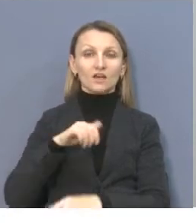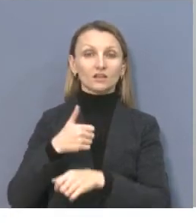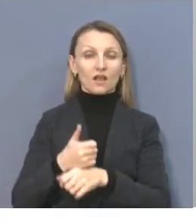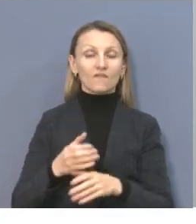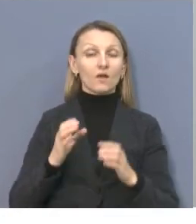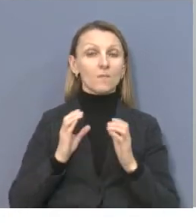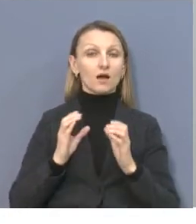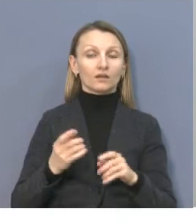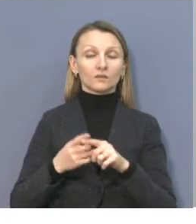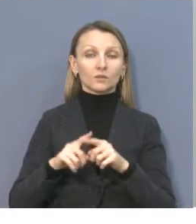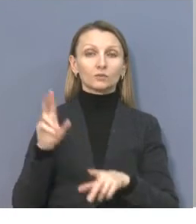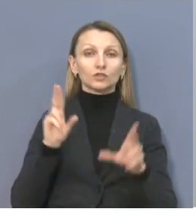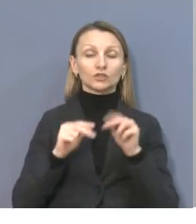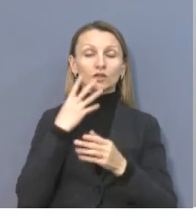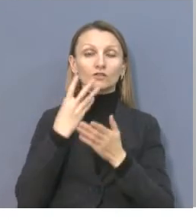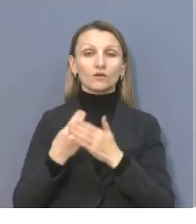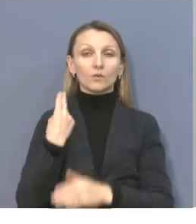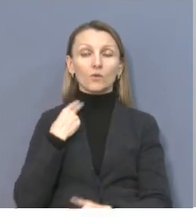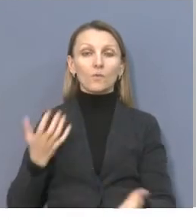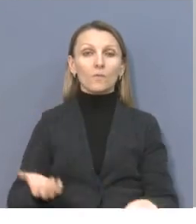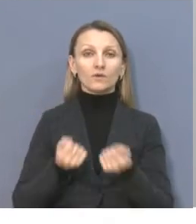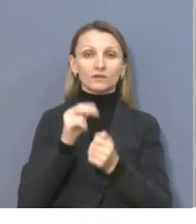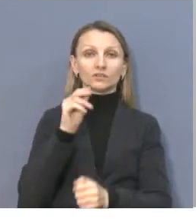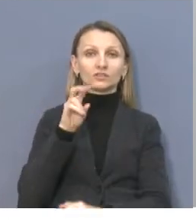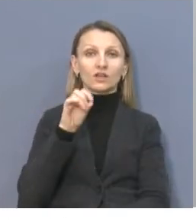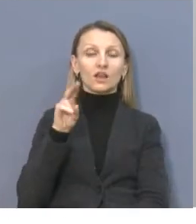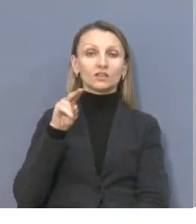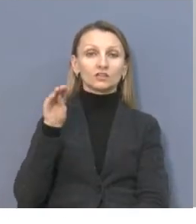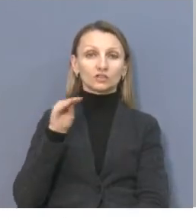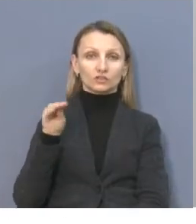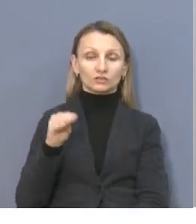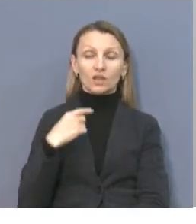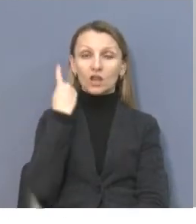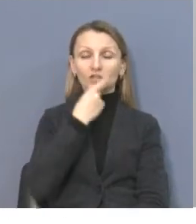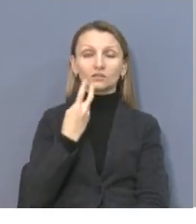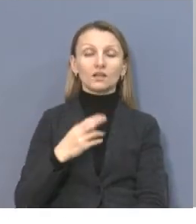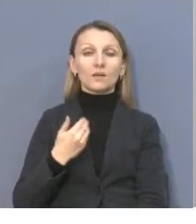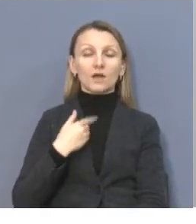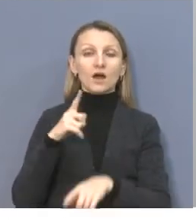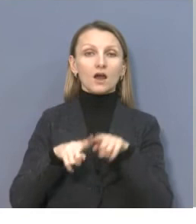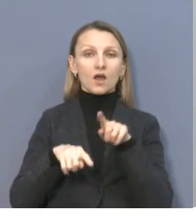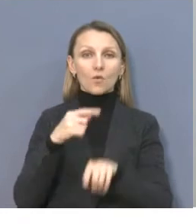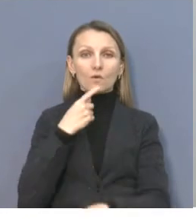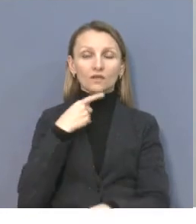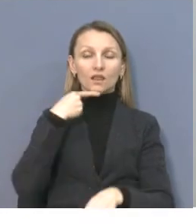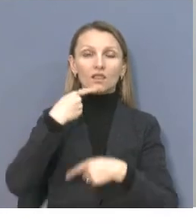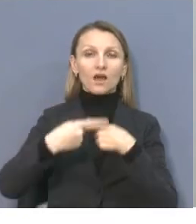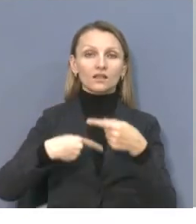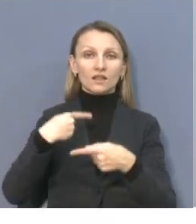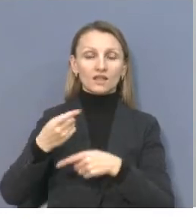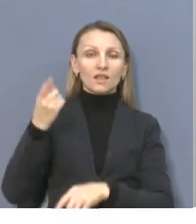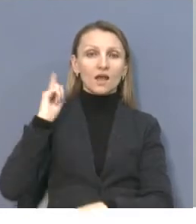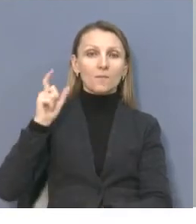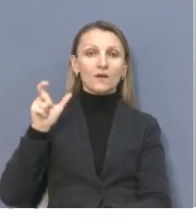поэтому считаю своим долгом поддержать челендж тель тамер сиддик 3g лично для меня родной язык это наследие предков как отметил